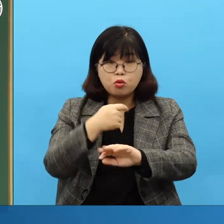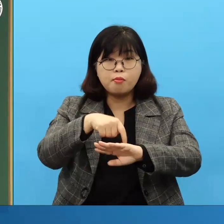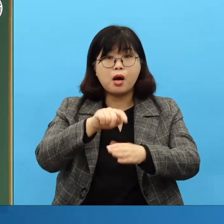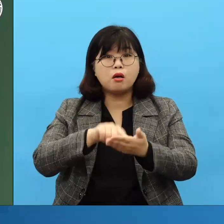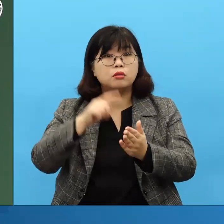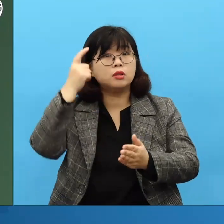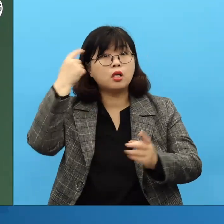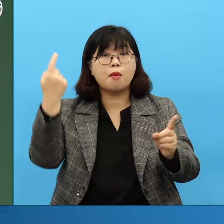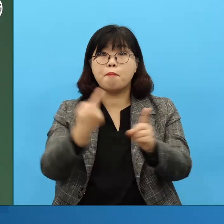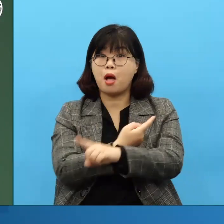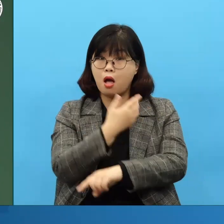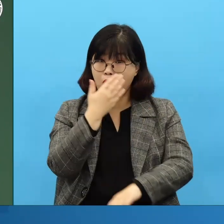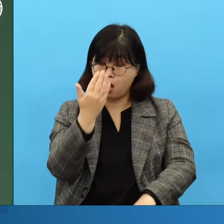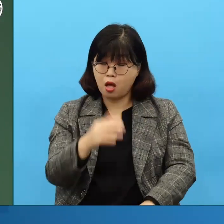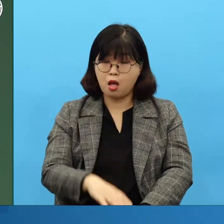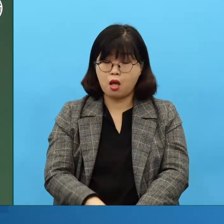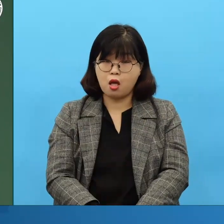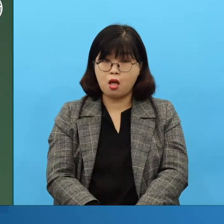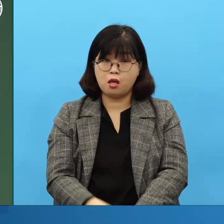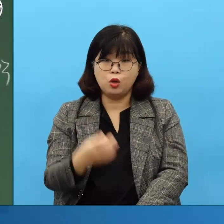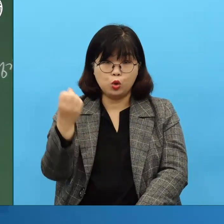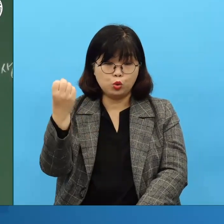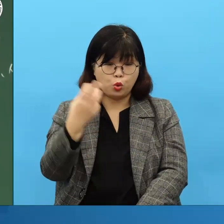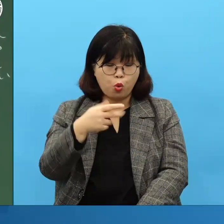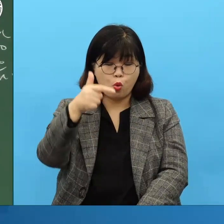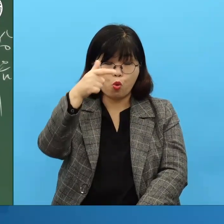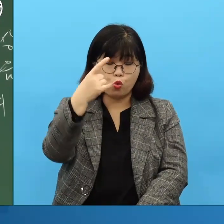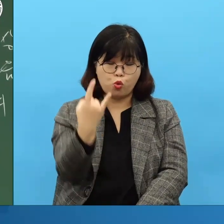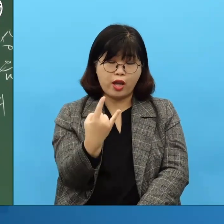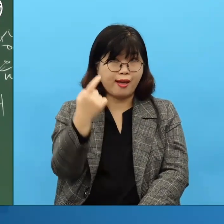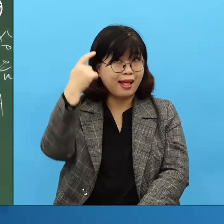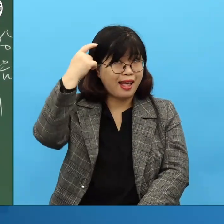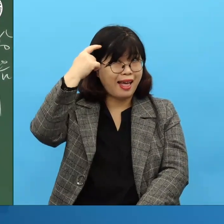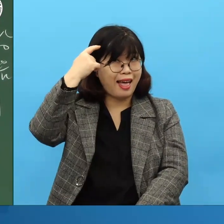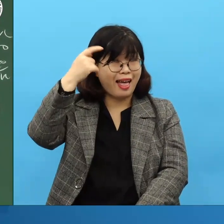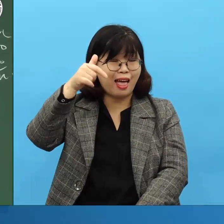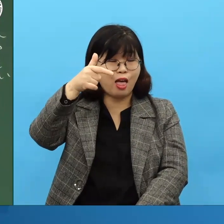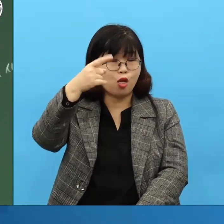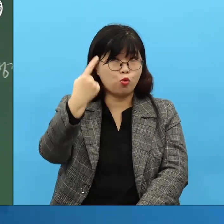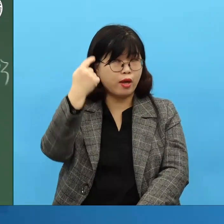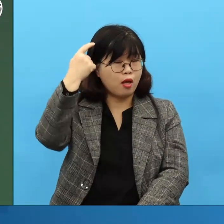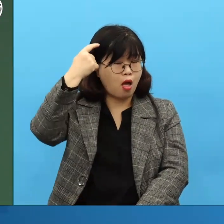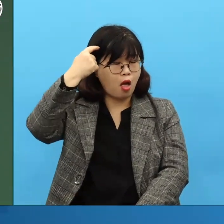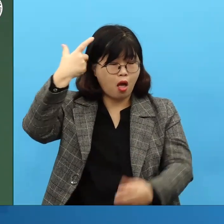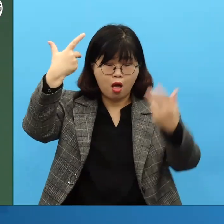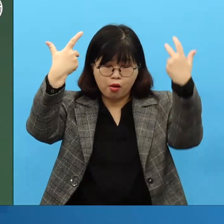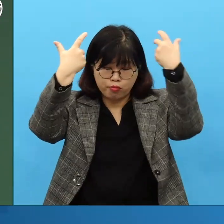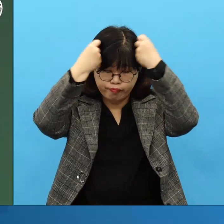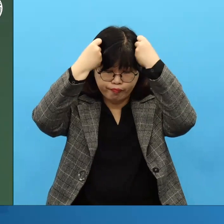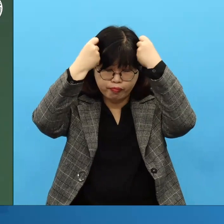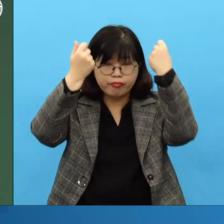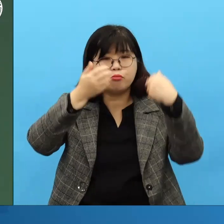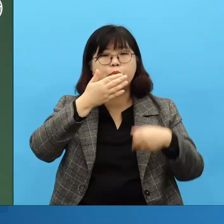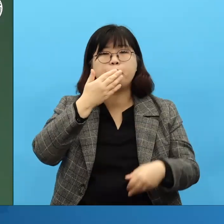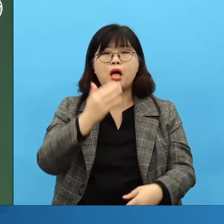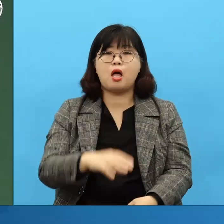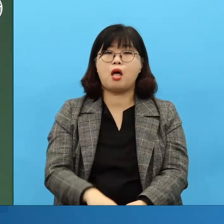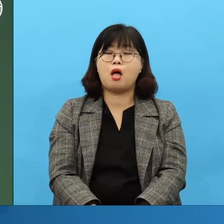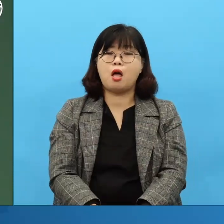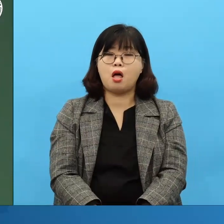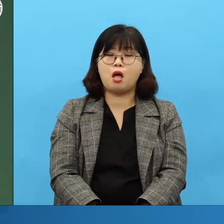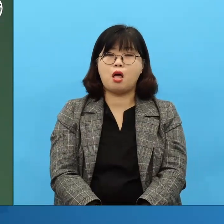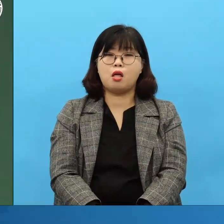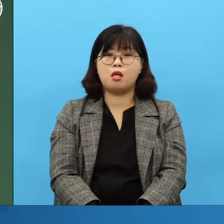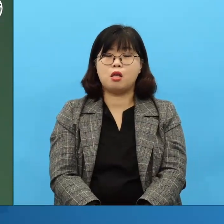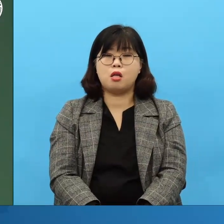반드시 우리의 뇌에 각인됩니다. And absolutely, this is imprinted upon our 얼마나 brains. 중요합니까? How important is that? 이 뇌에